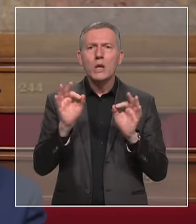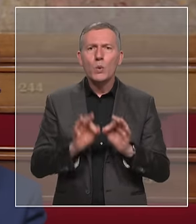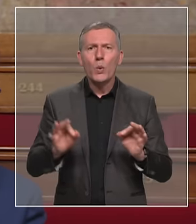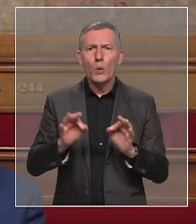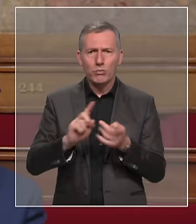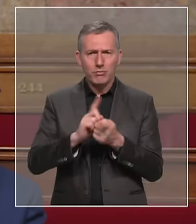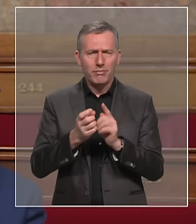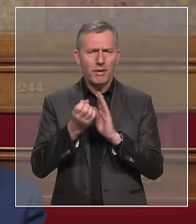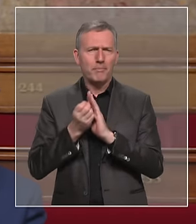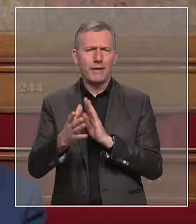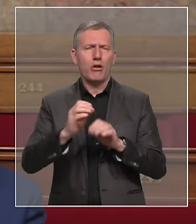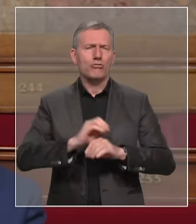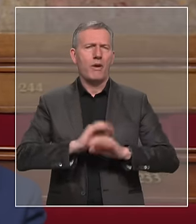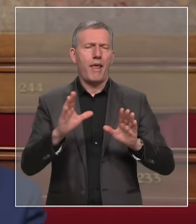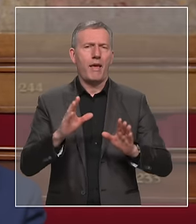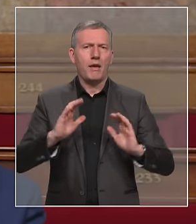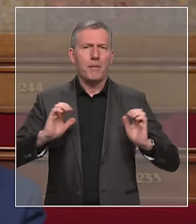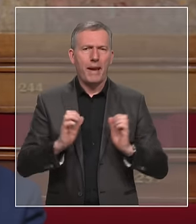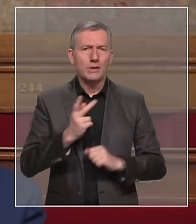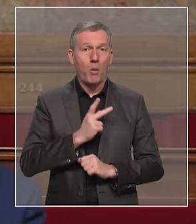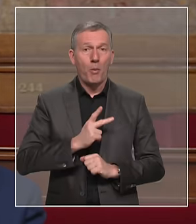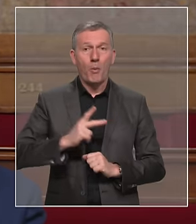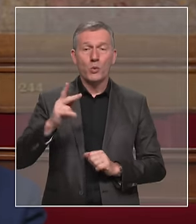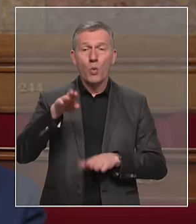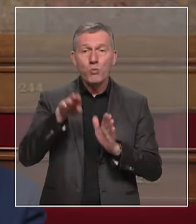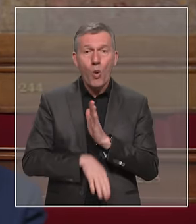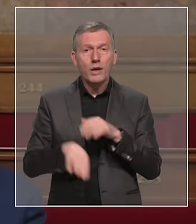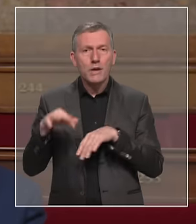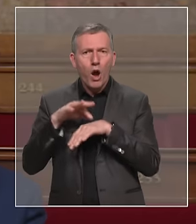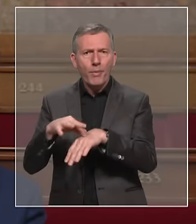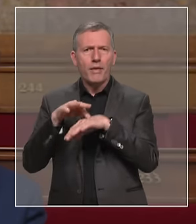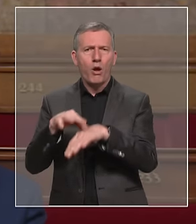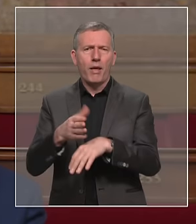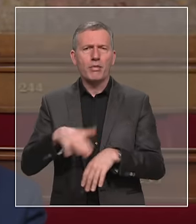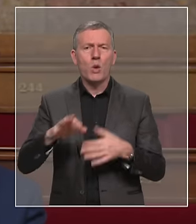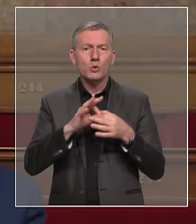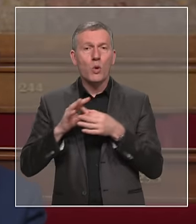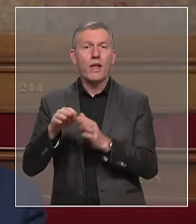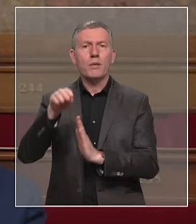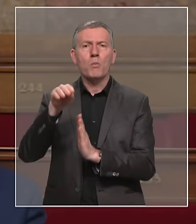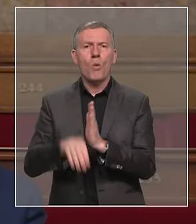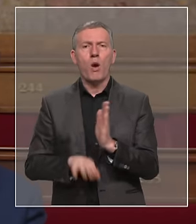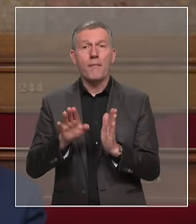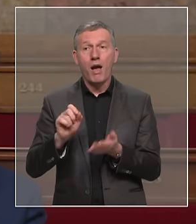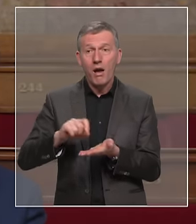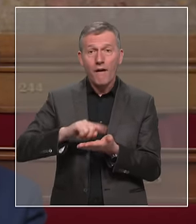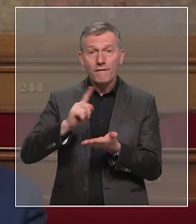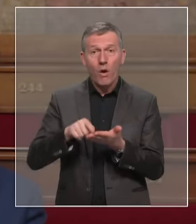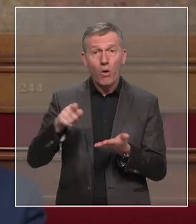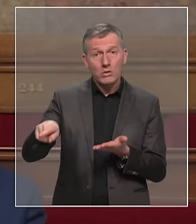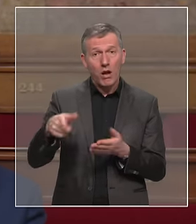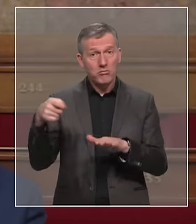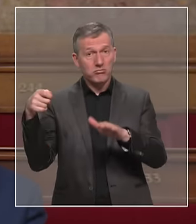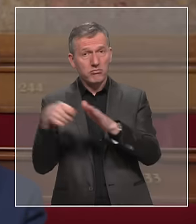message clair. Toujours plus de pression et toujours moins d'accompagnement et de solidarité. Pourtant, ce fonds représente une source de